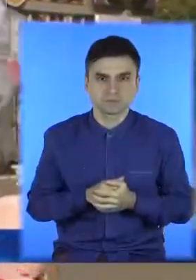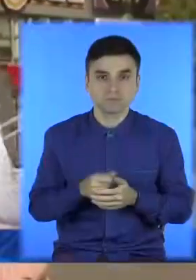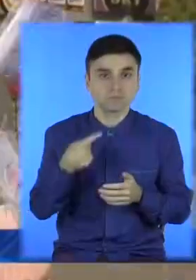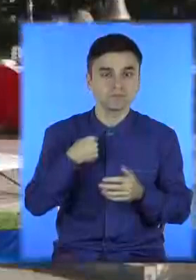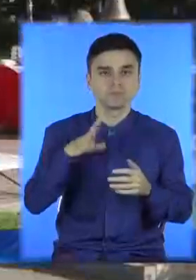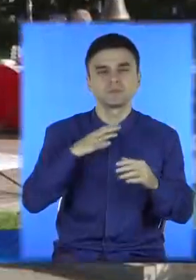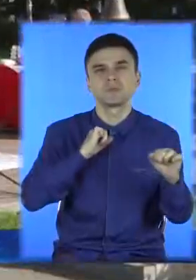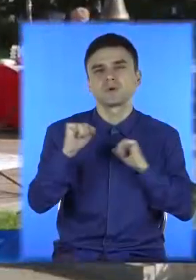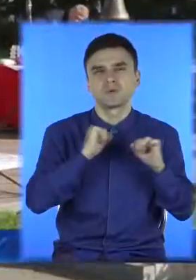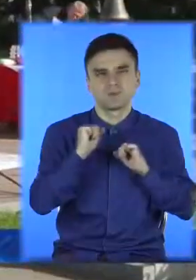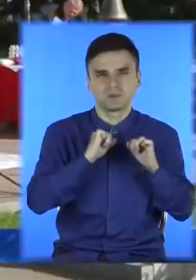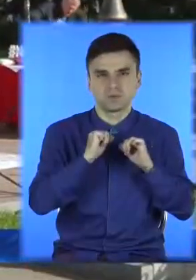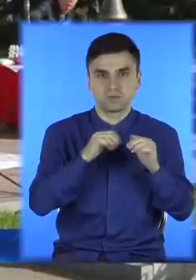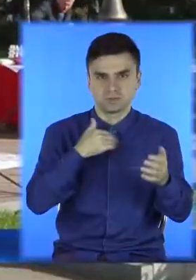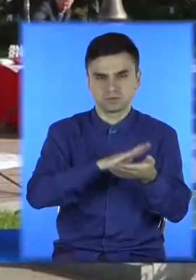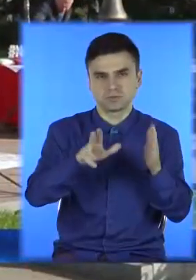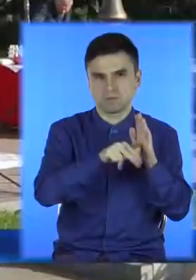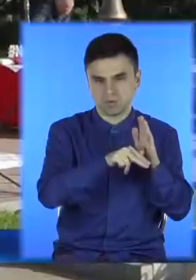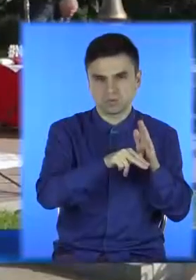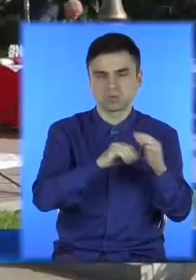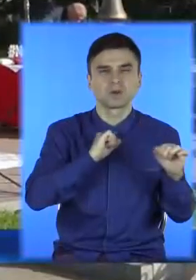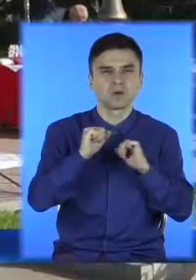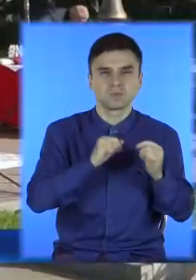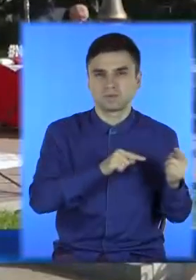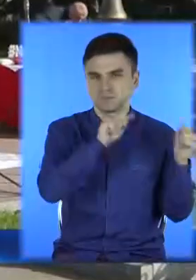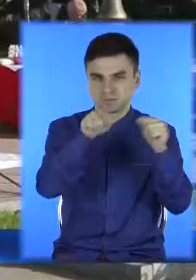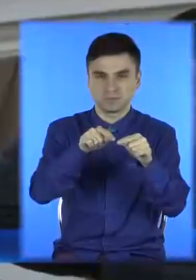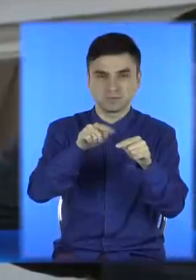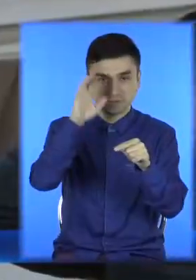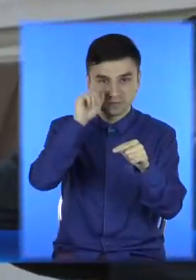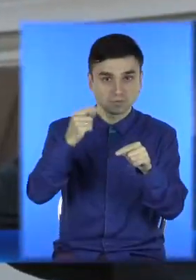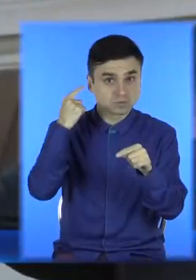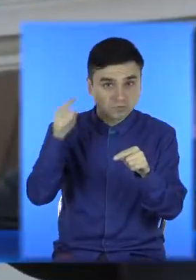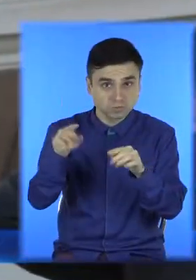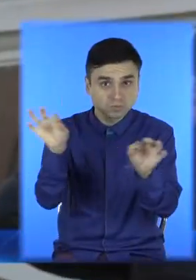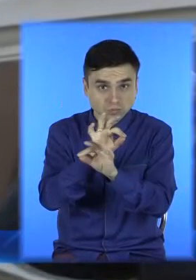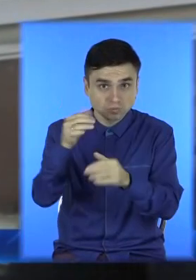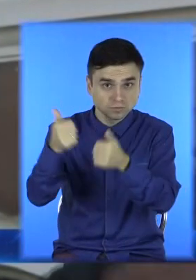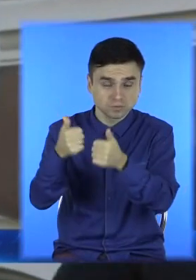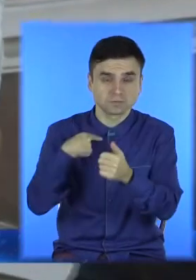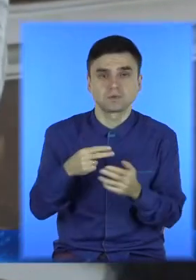слідкували перехожі. Вони ж і оцінювали вокальні дані учасників конкурсу оваціями.